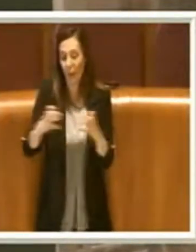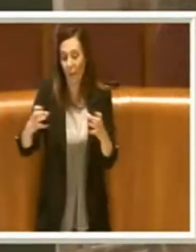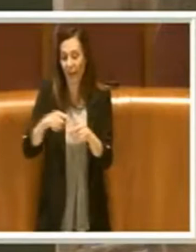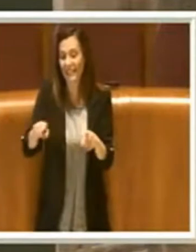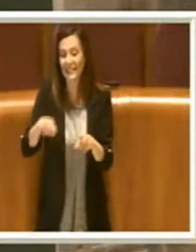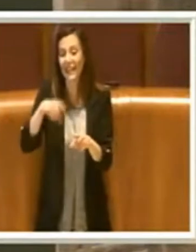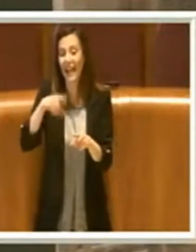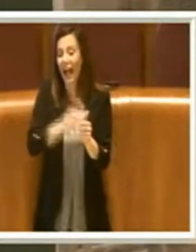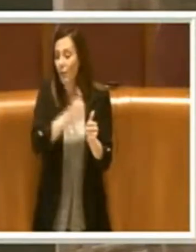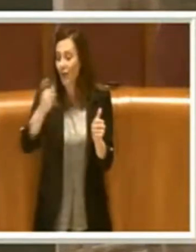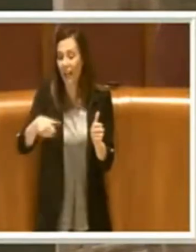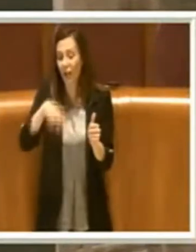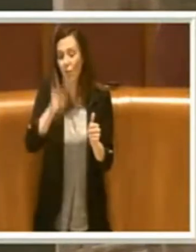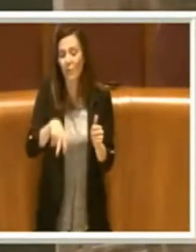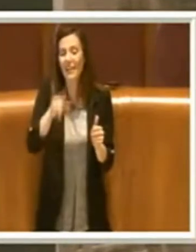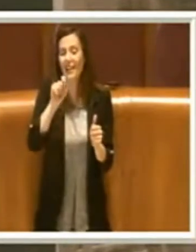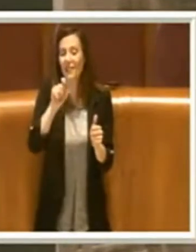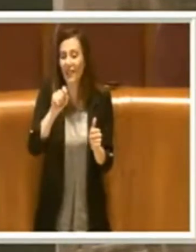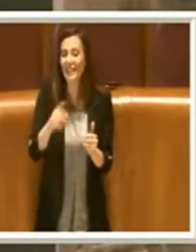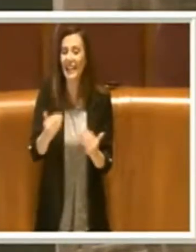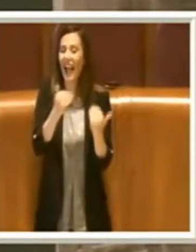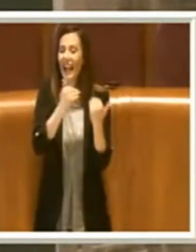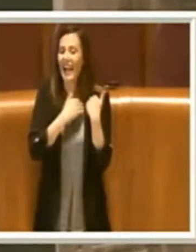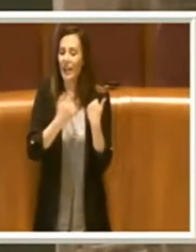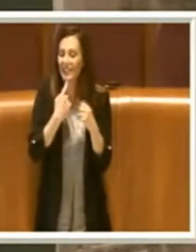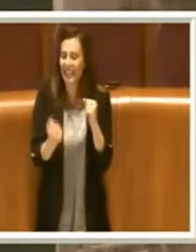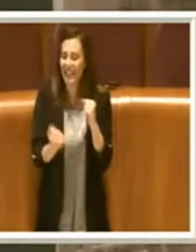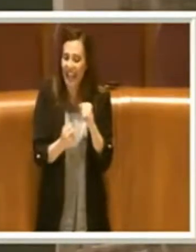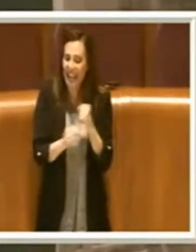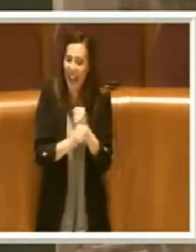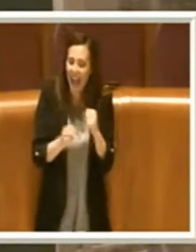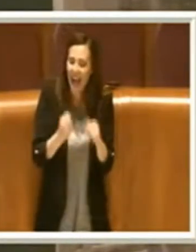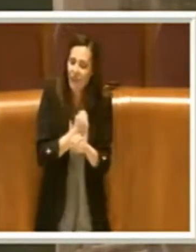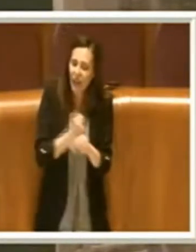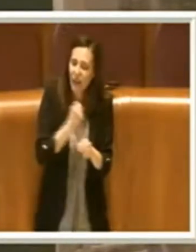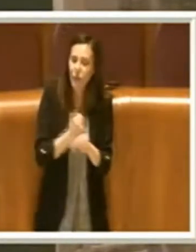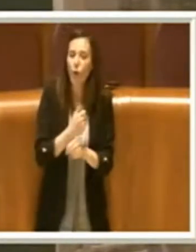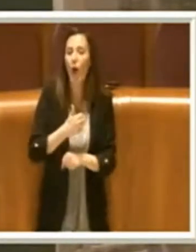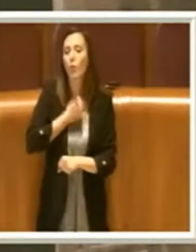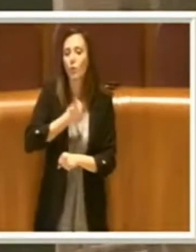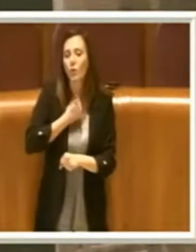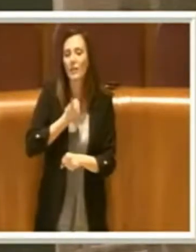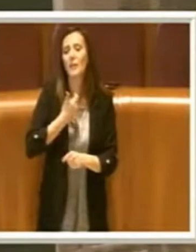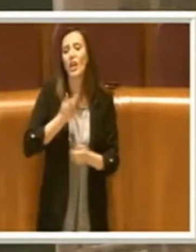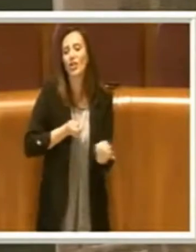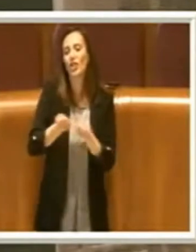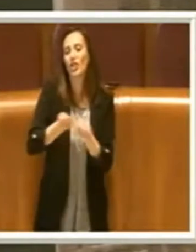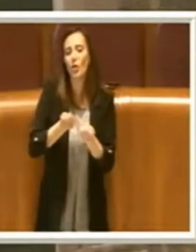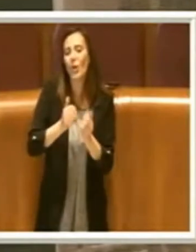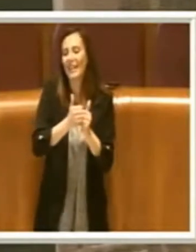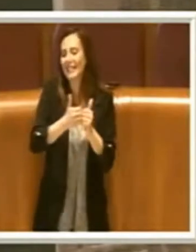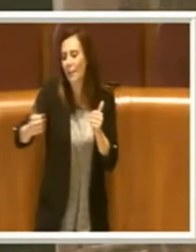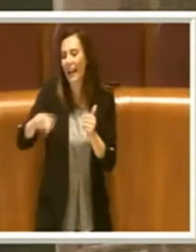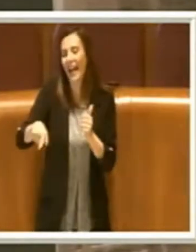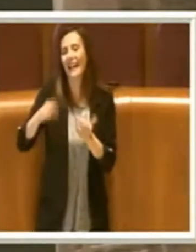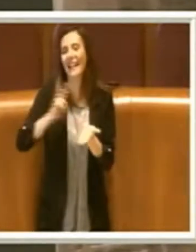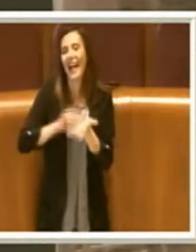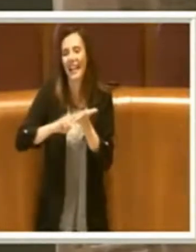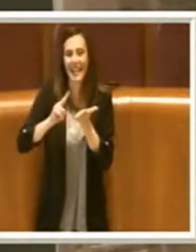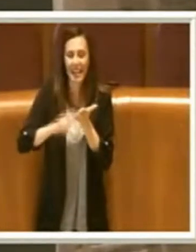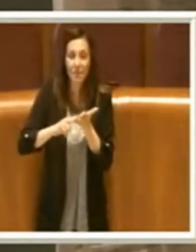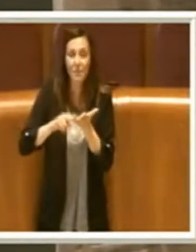2020 che il cuneo contributivo a carico dei lavoratori autonomi iscritti alla gestione separata dell'inps venga ridotto in misura